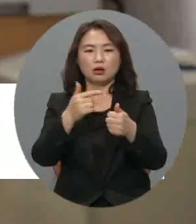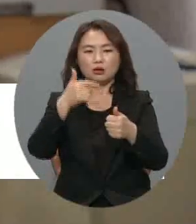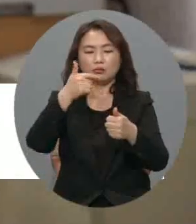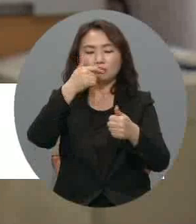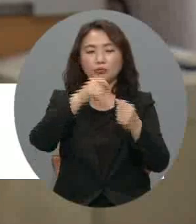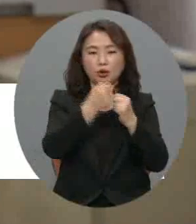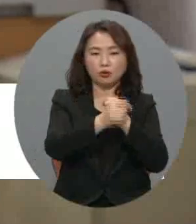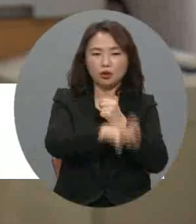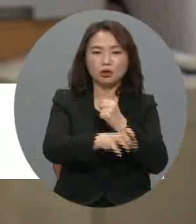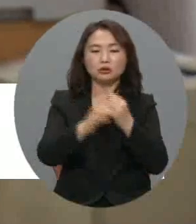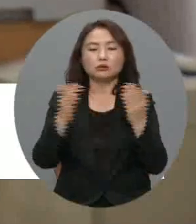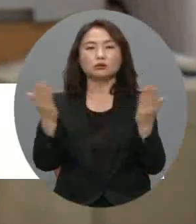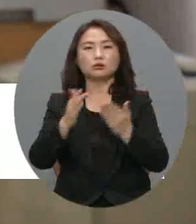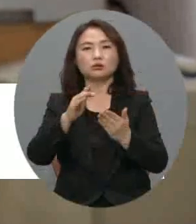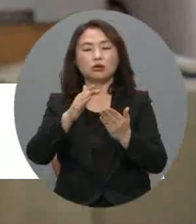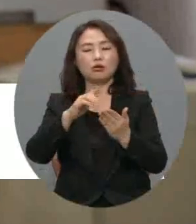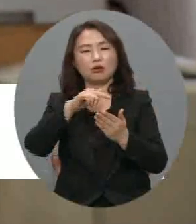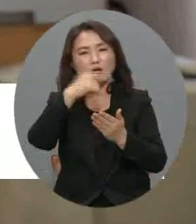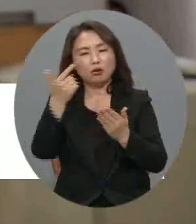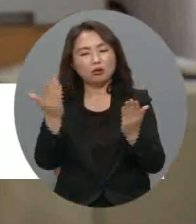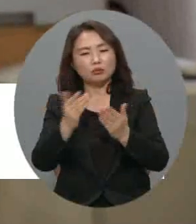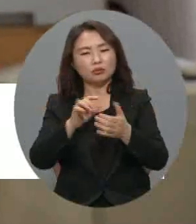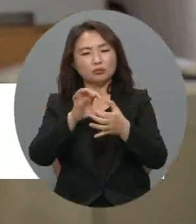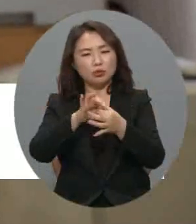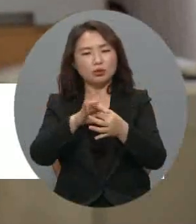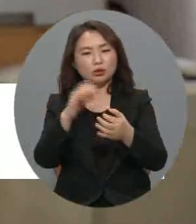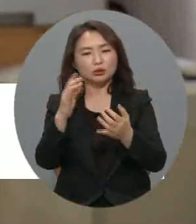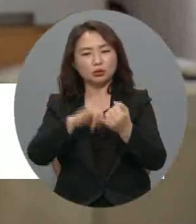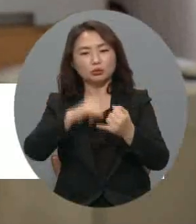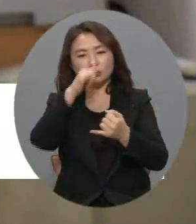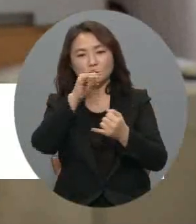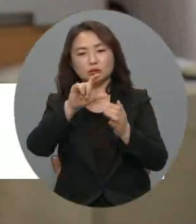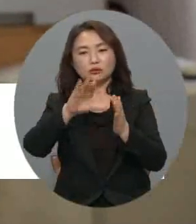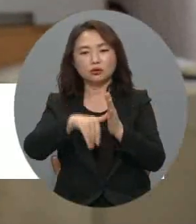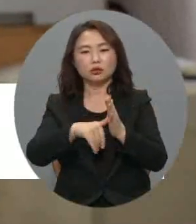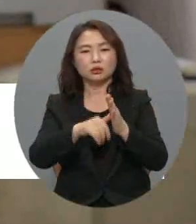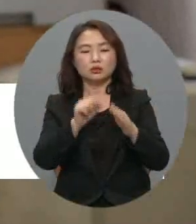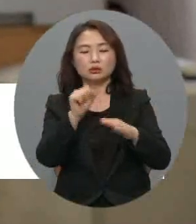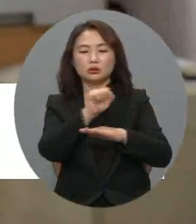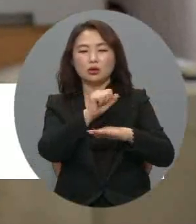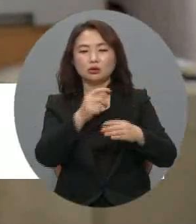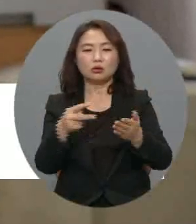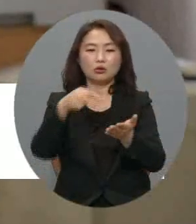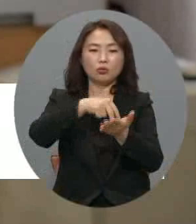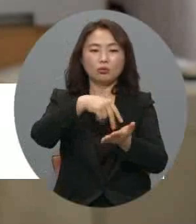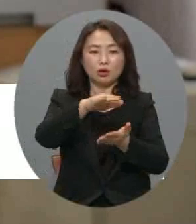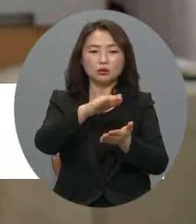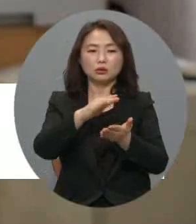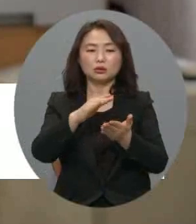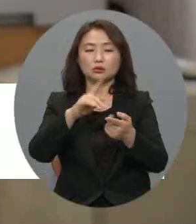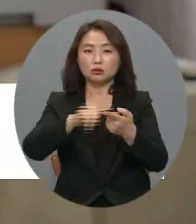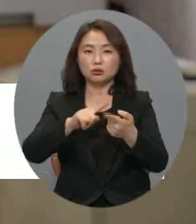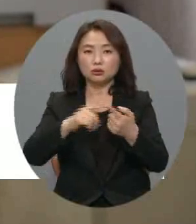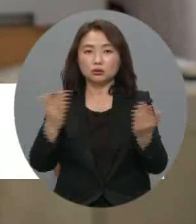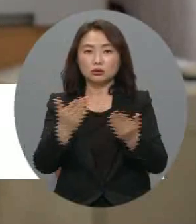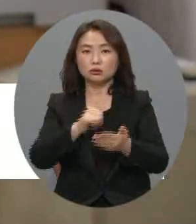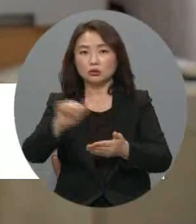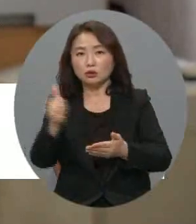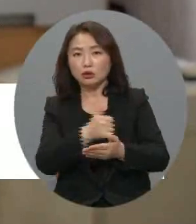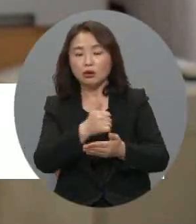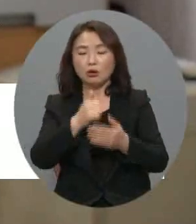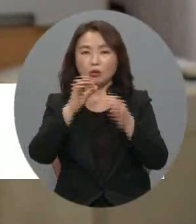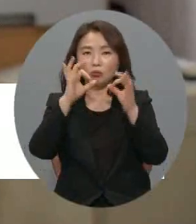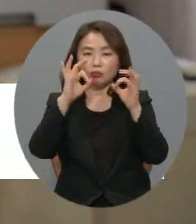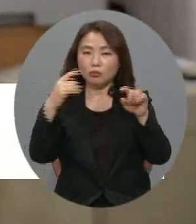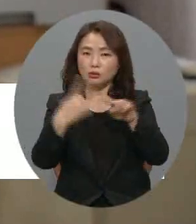가거나 저녁에 약속 업무량 약속이 있어요? 그때 규정을 두고 아니 그 차를 타고 가는 게 대해서 출퇴근으로